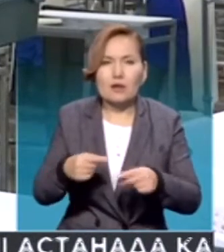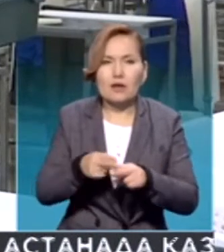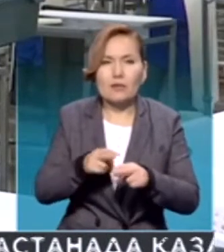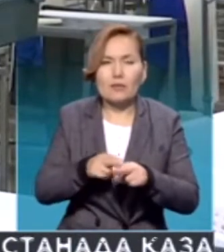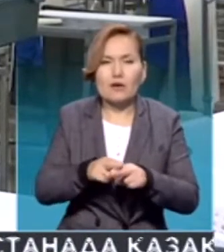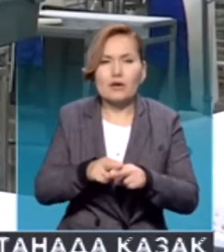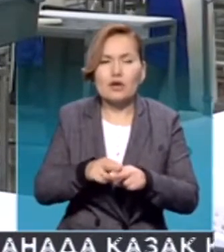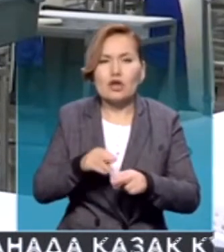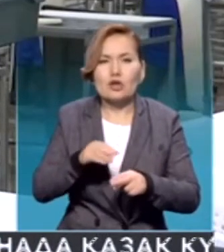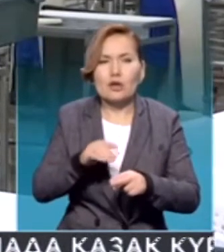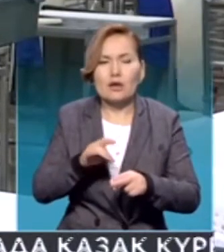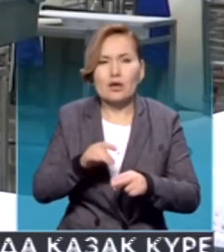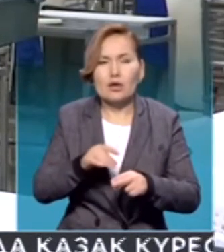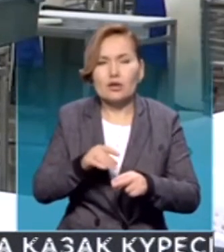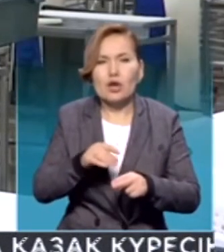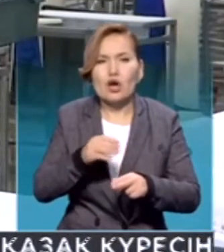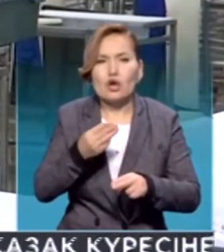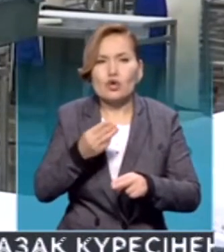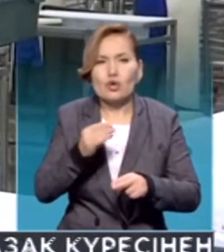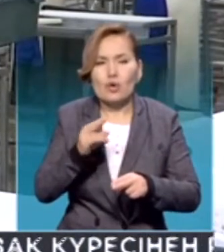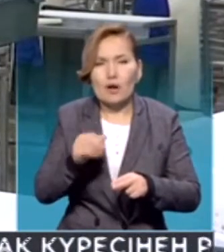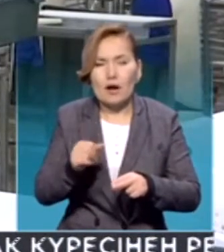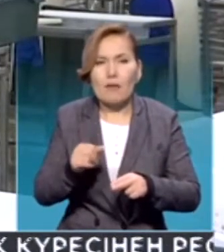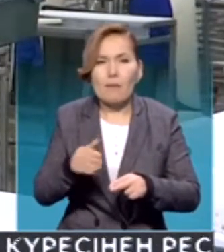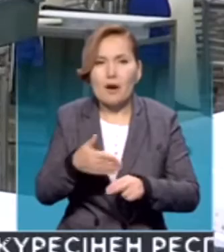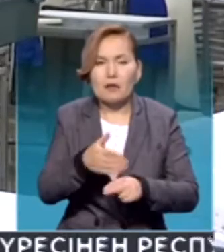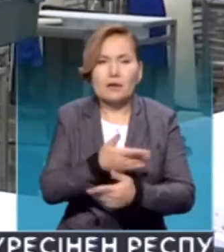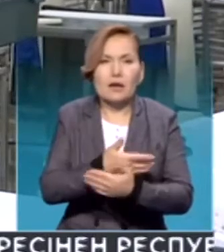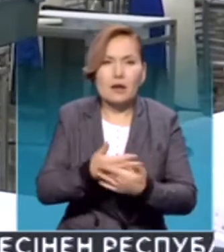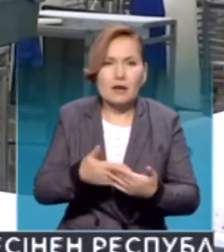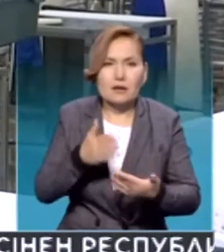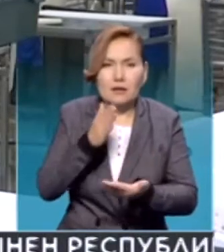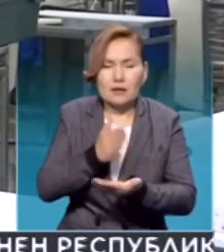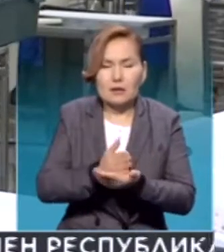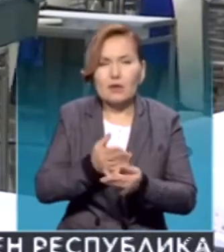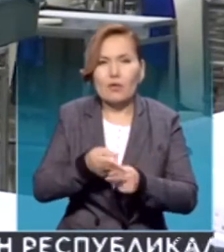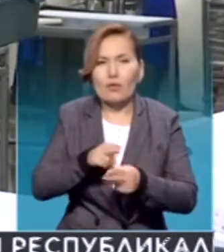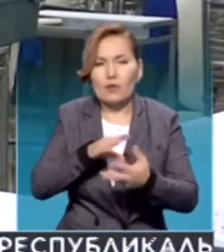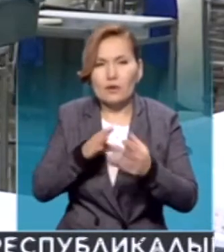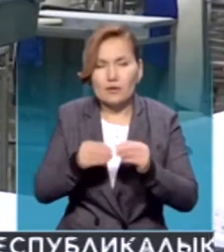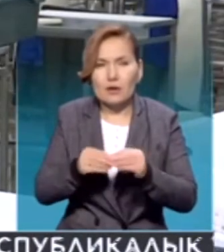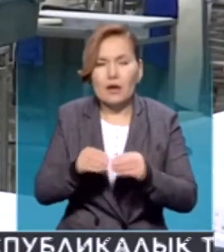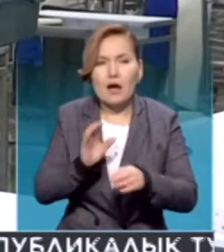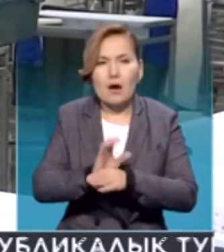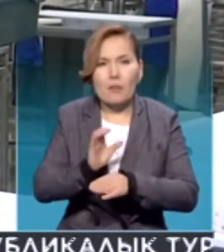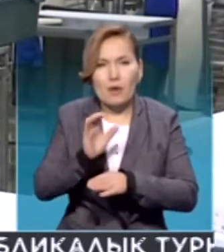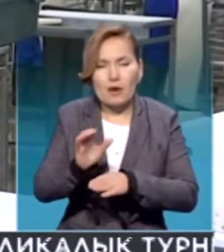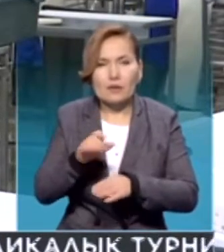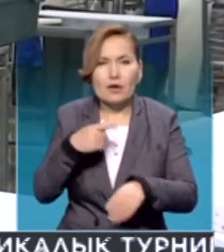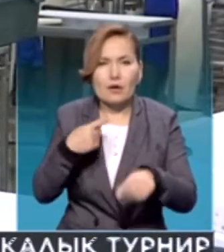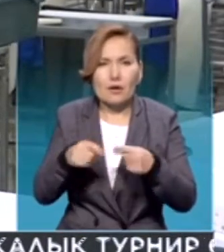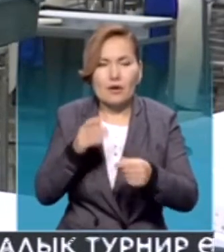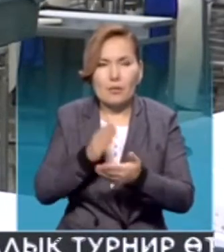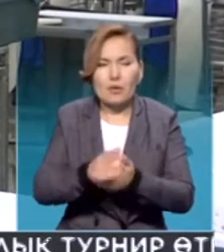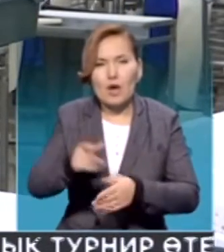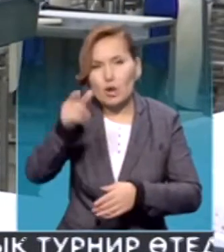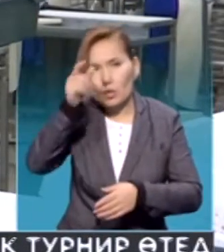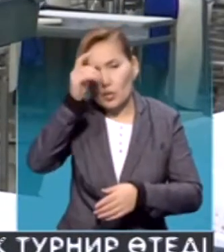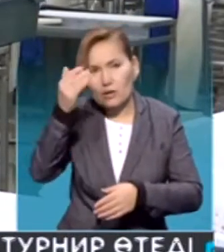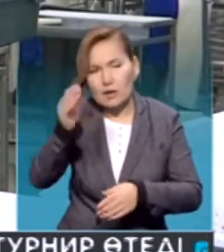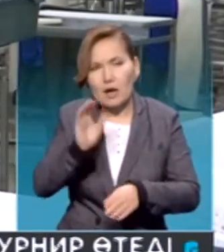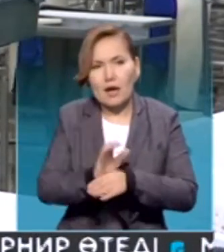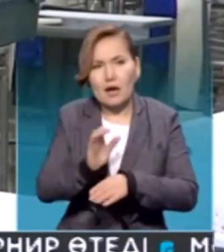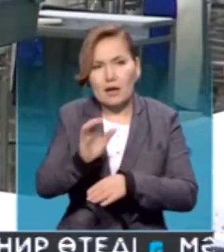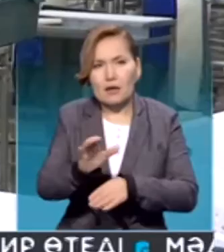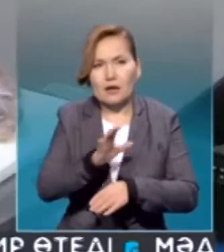жерік балықтарына, шука балықтарына сол салон көрсетіп, жаңағы айттан, жаңағы жіберіп отқан Турцияда, жаңа клиентіміз Турцияға осы